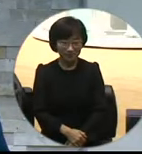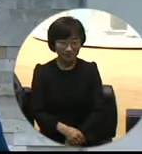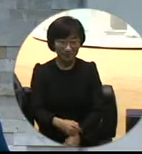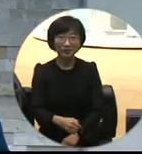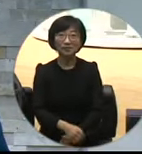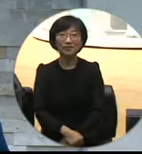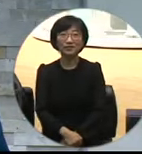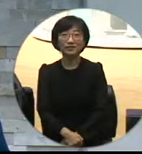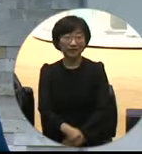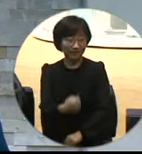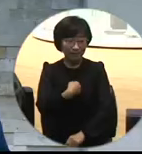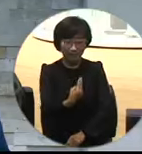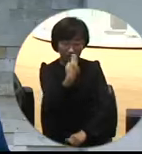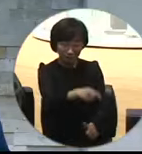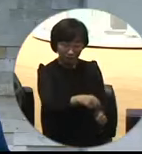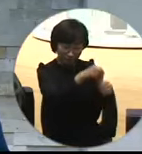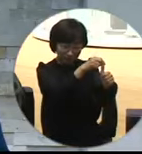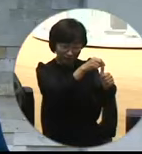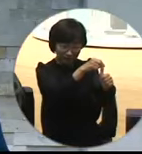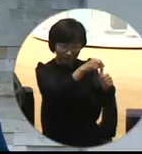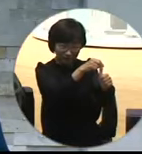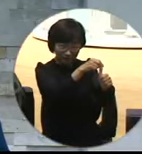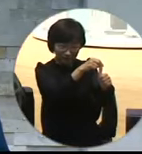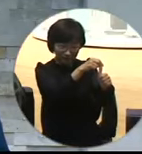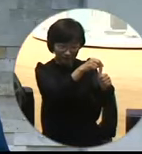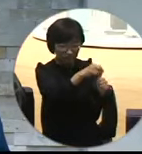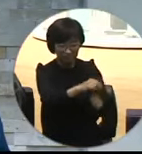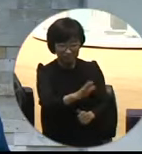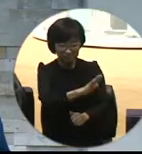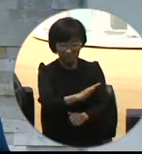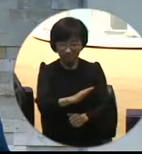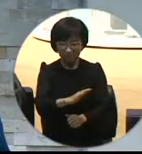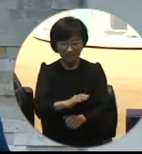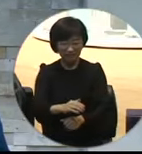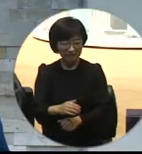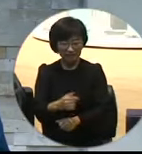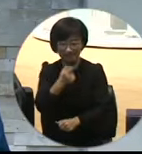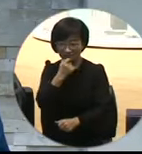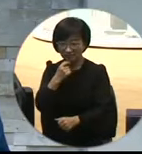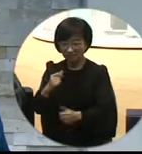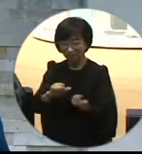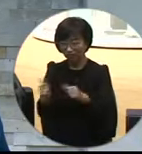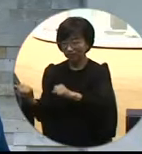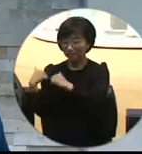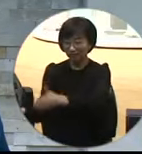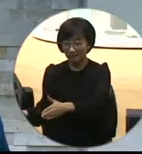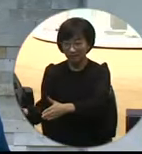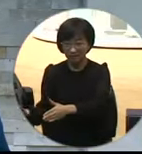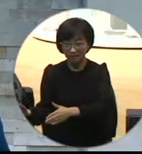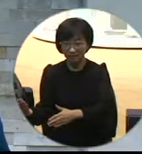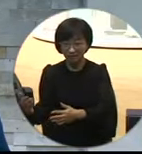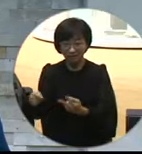거냐, 아니면 내 중심으로 지금 잘못된 길을 가고 있는지 알면서도 주장 고집하고 있느냐.